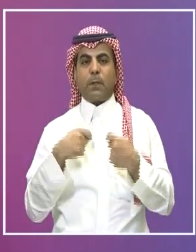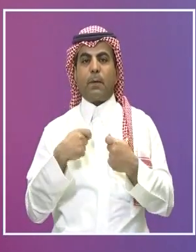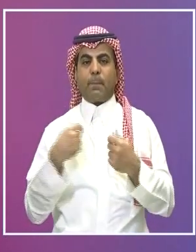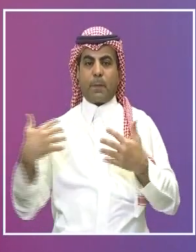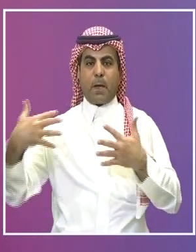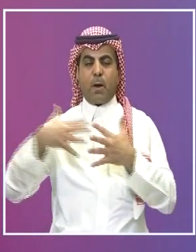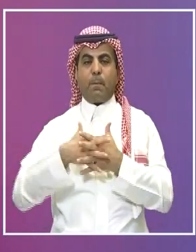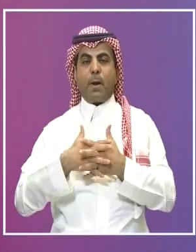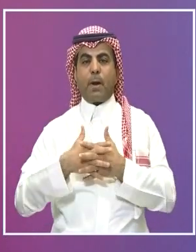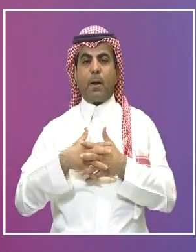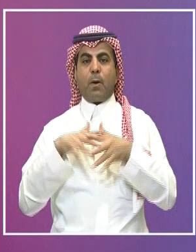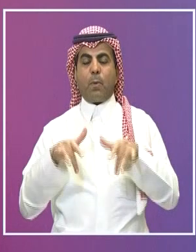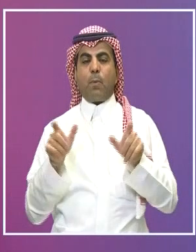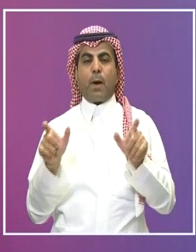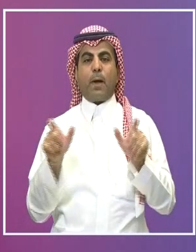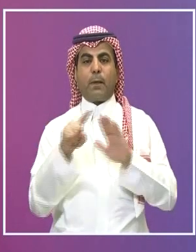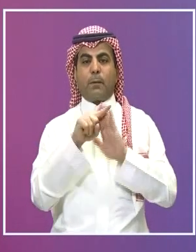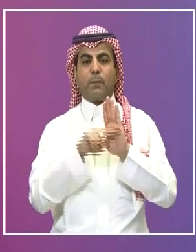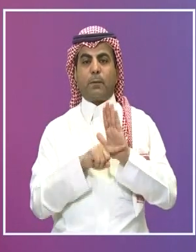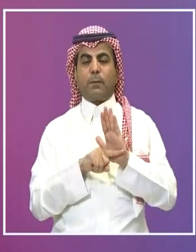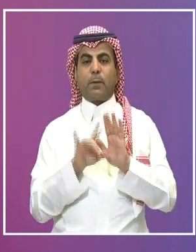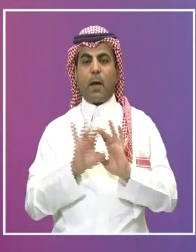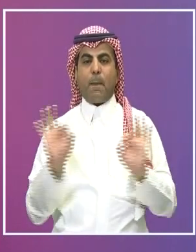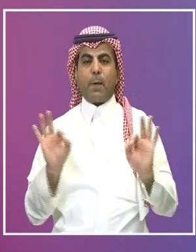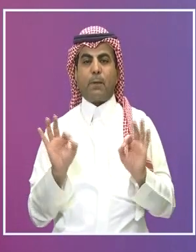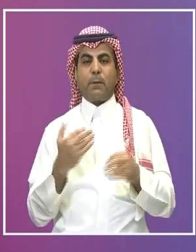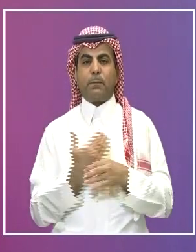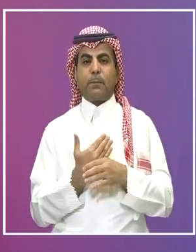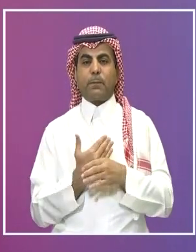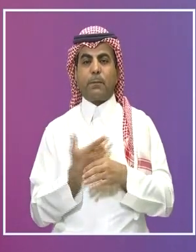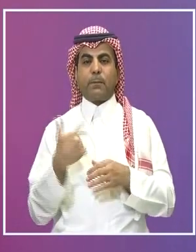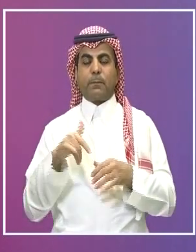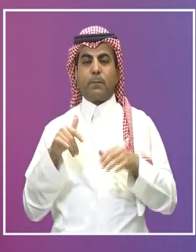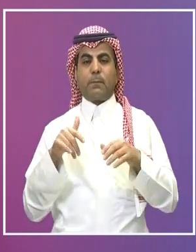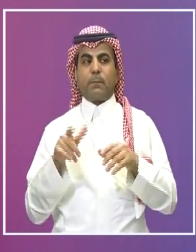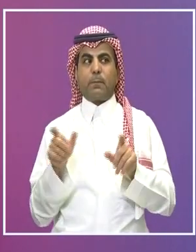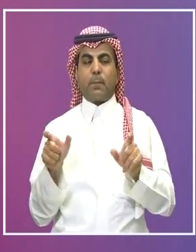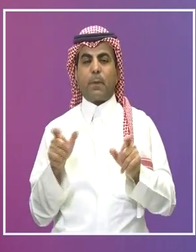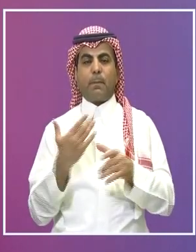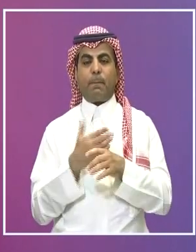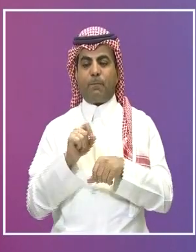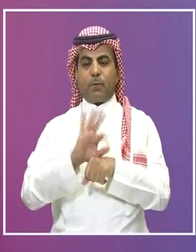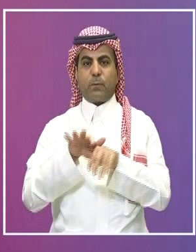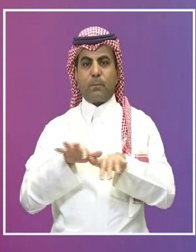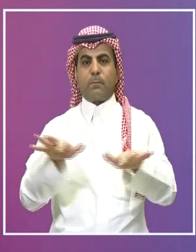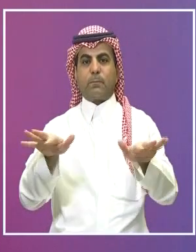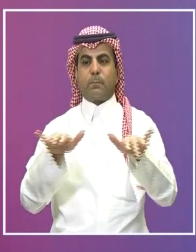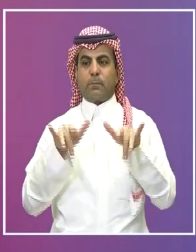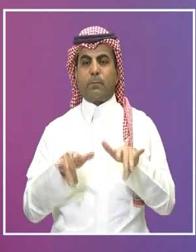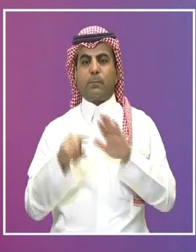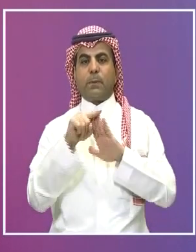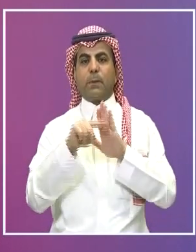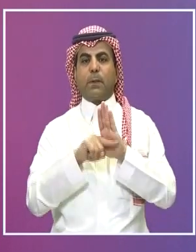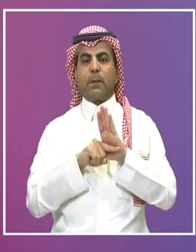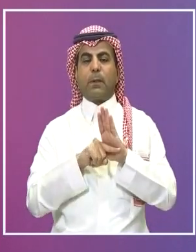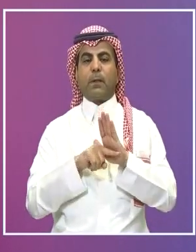بالتعاون مع وقاية أدلة إجرائية وبروتوكولات وقائية للقطاع العام وللقطاع الخاص للحد من انتشار فيروس كورونا